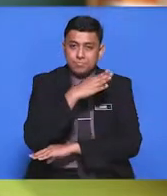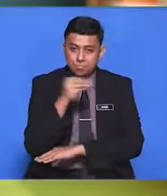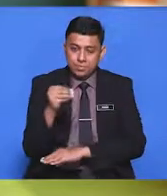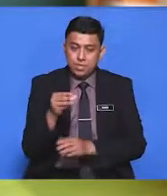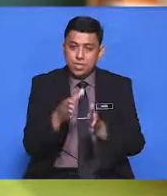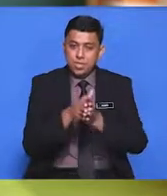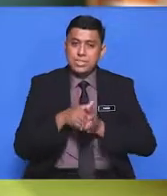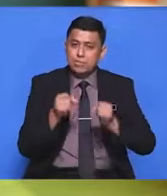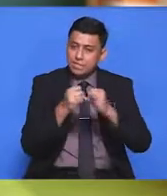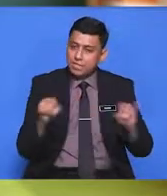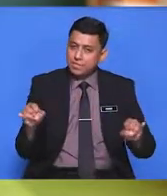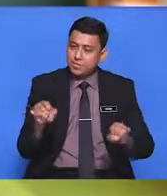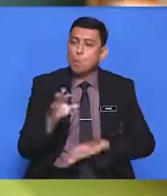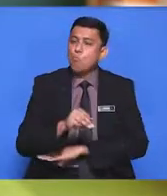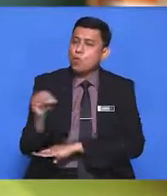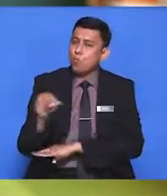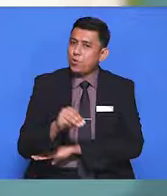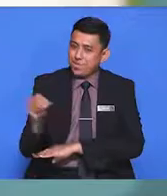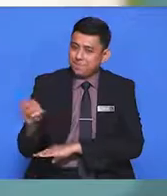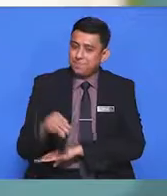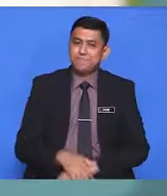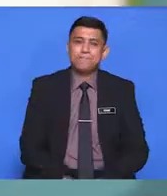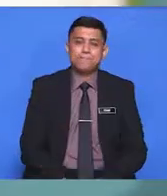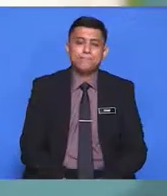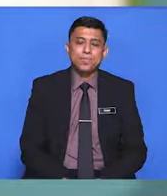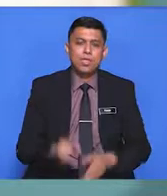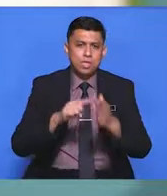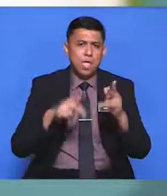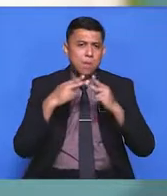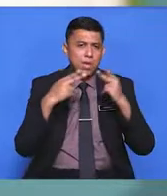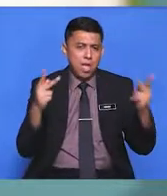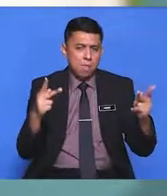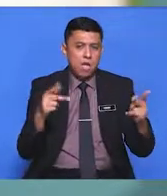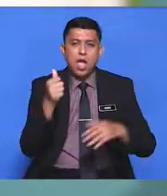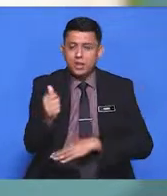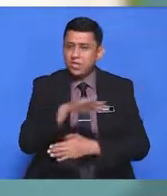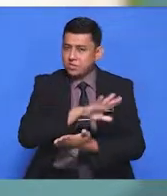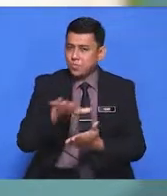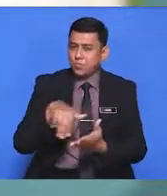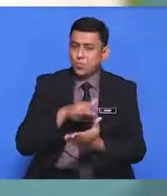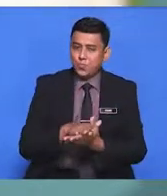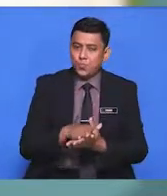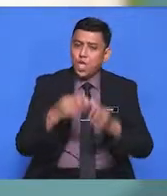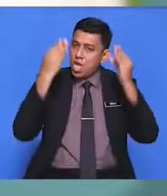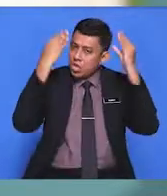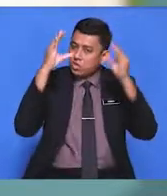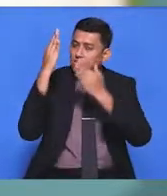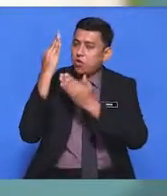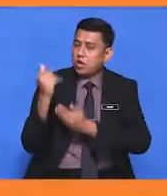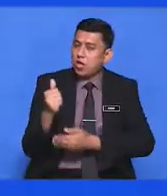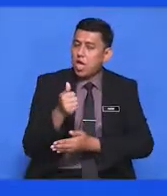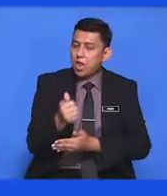Assalamualaikum dan salam sejahtera murid-murid sekalian. Dalam sesi pembelajaran pada hari ini, kita